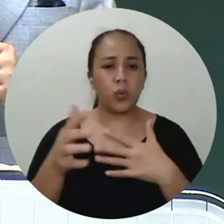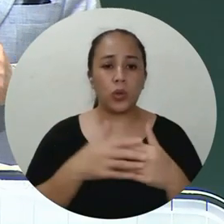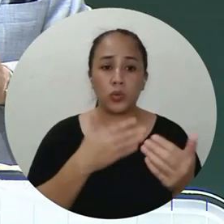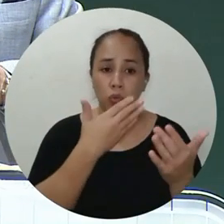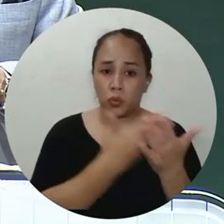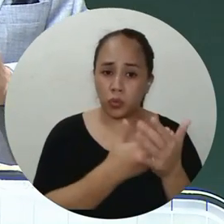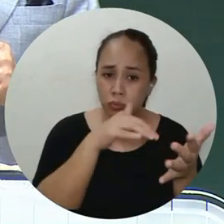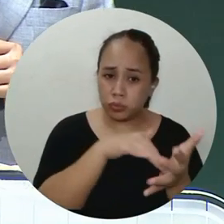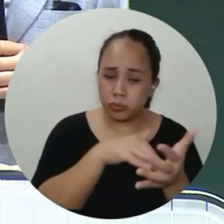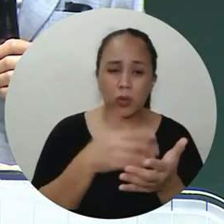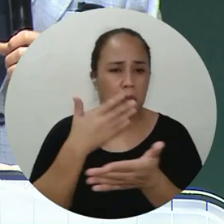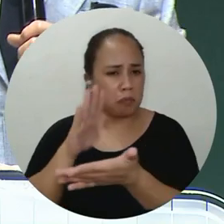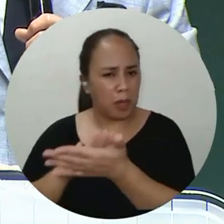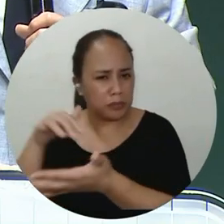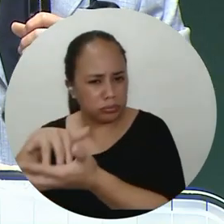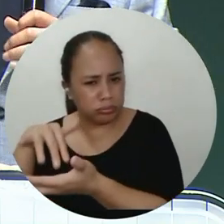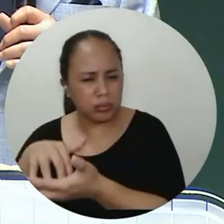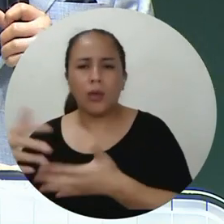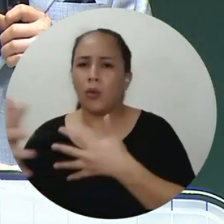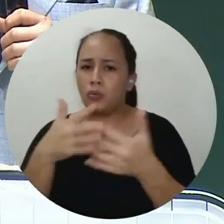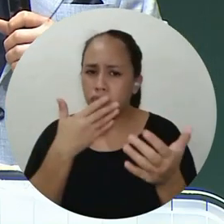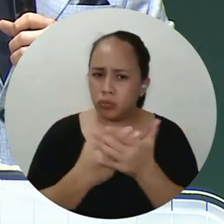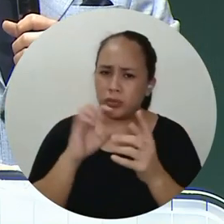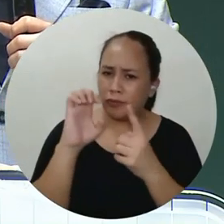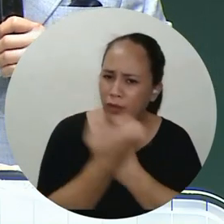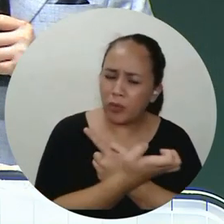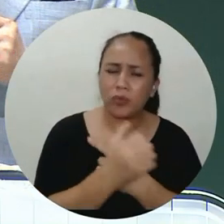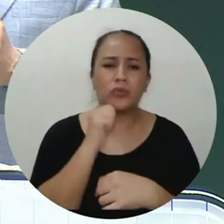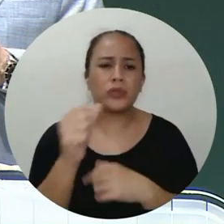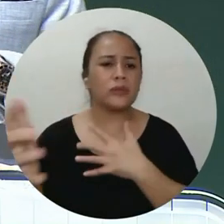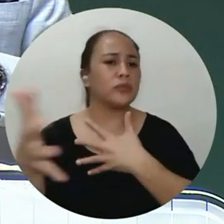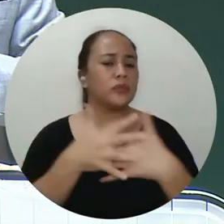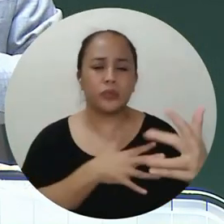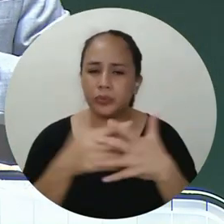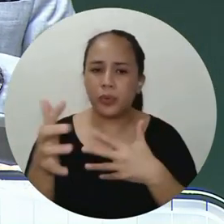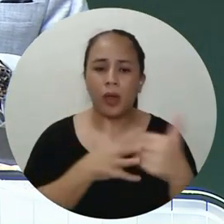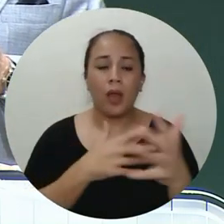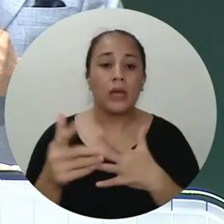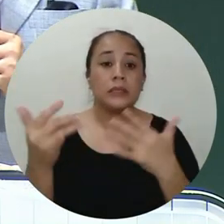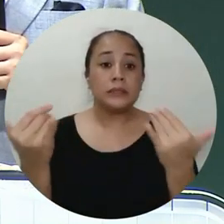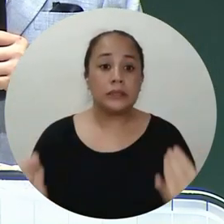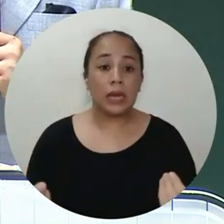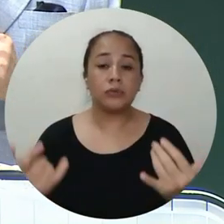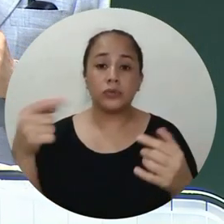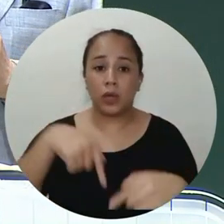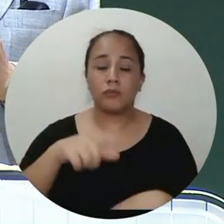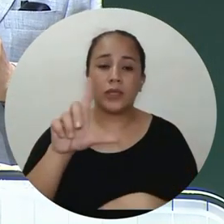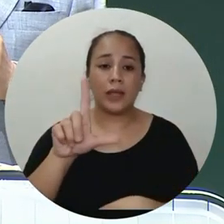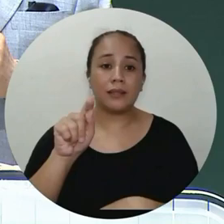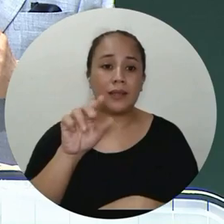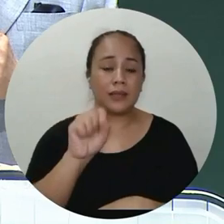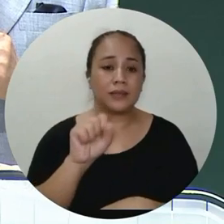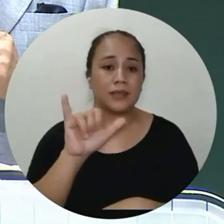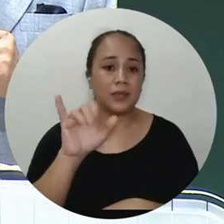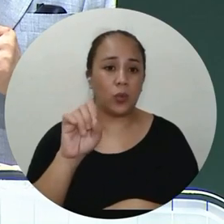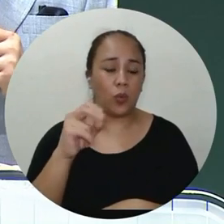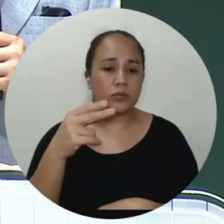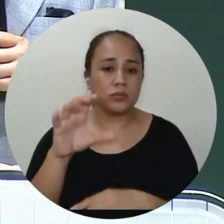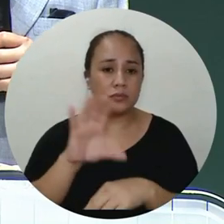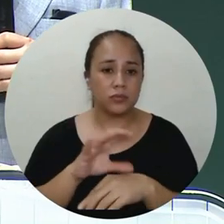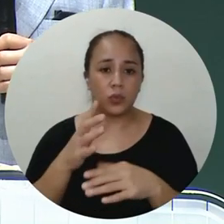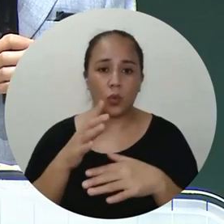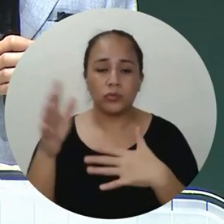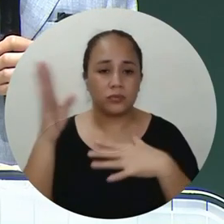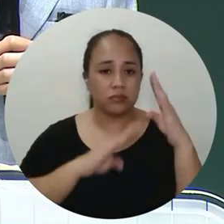bad, whether you have a good environment or not, it as long as the moment you have come to this LTS to this Yeowon Church, all of that has been finished. 예수 믿는다가